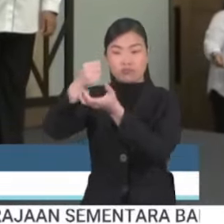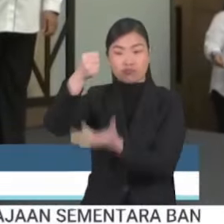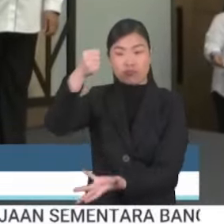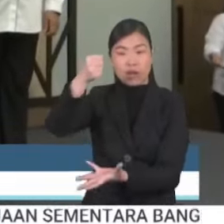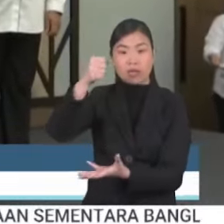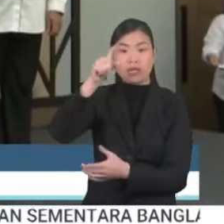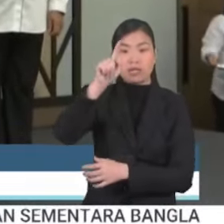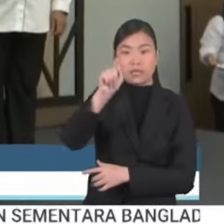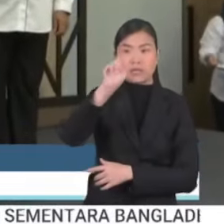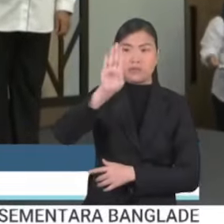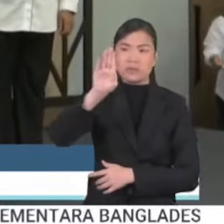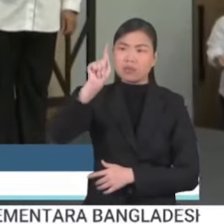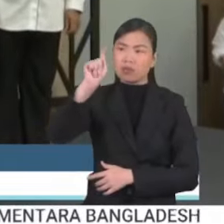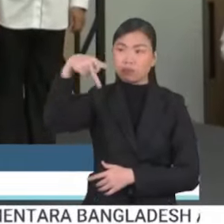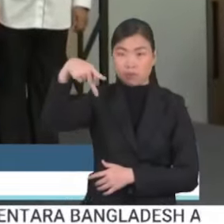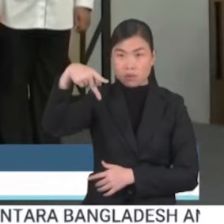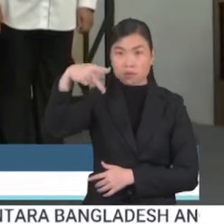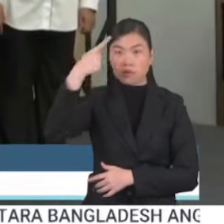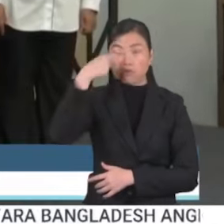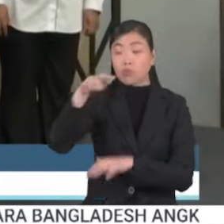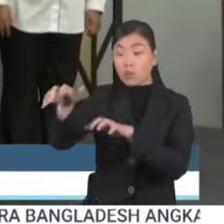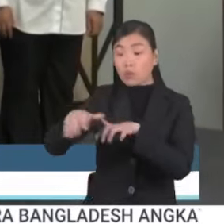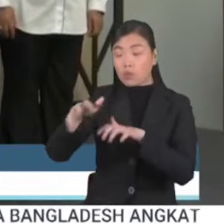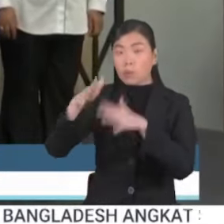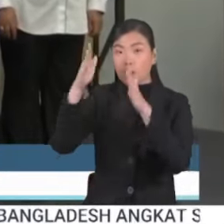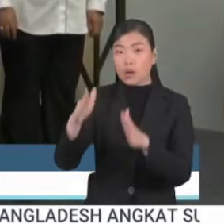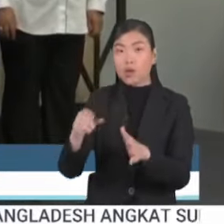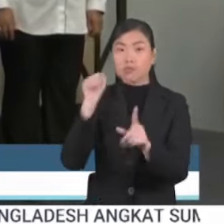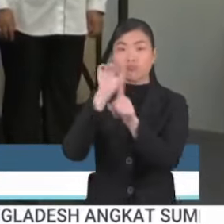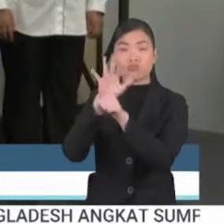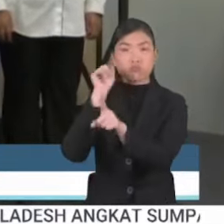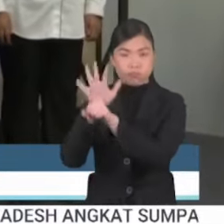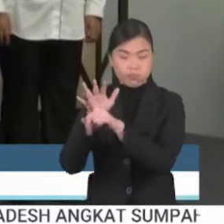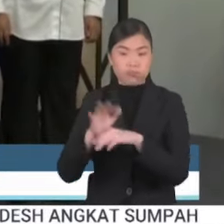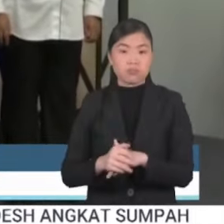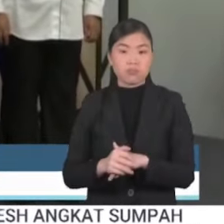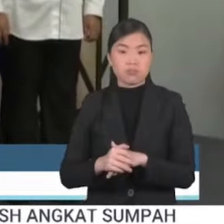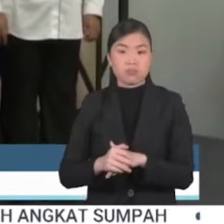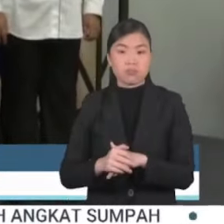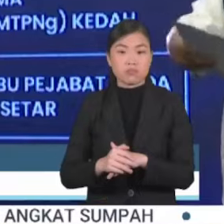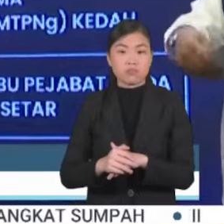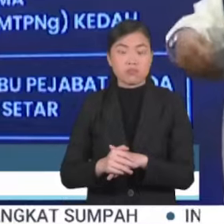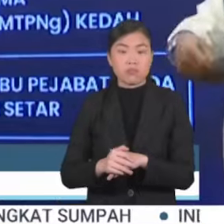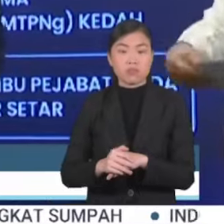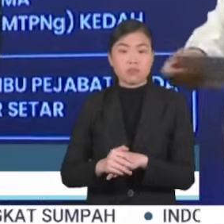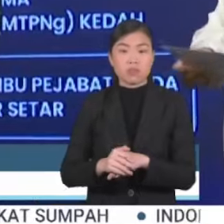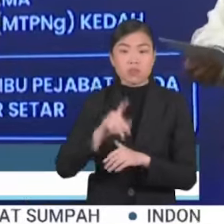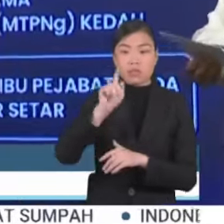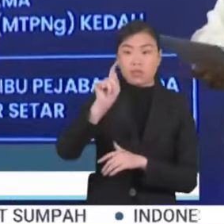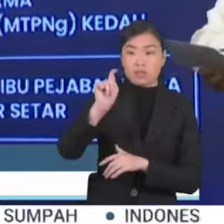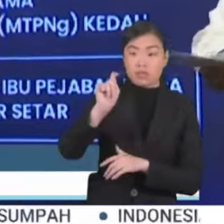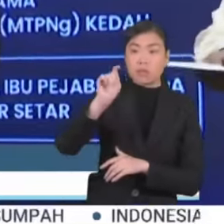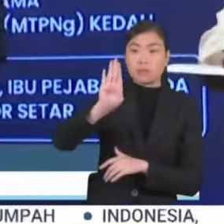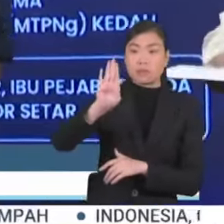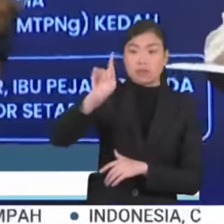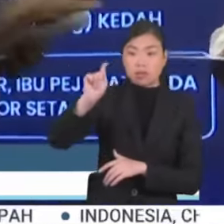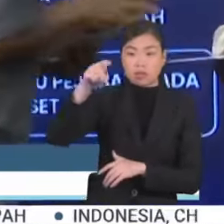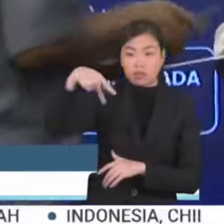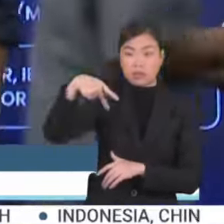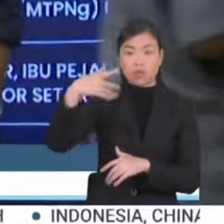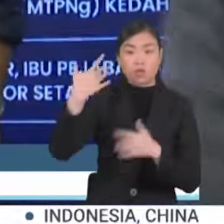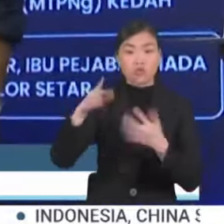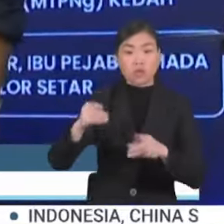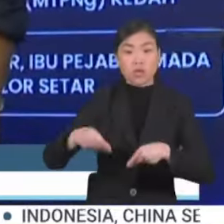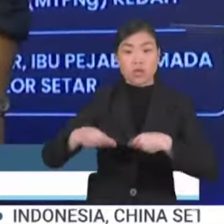padi TBTP kepada pesawah yang terjejas. Permohonan penyaluran bantuan TBTP telah pun